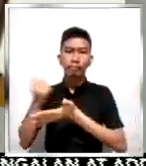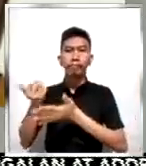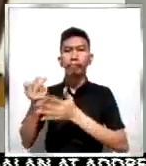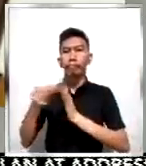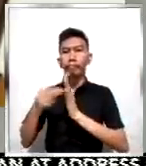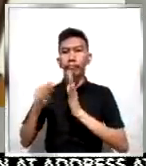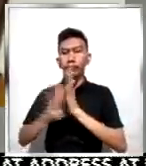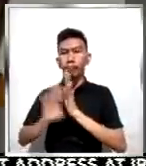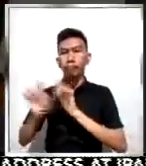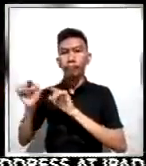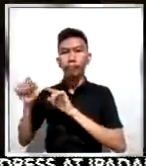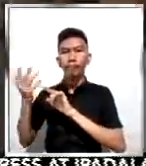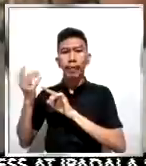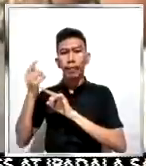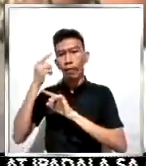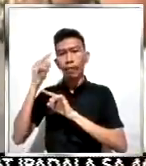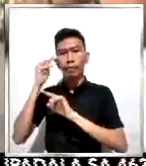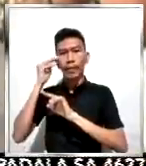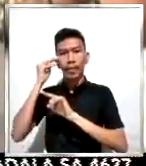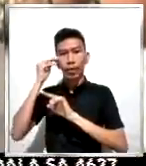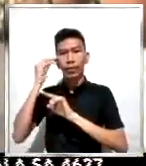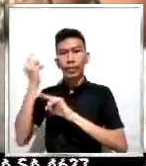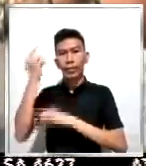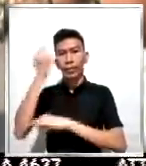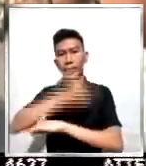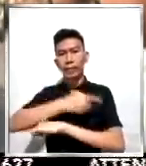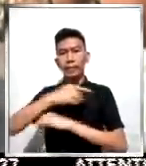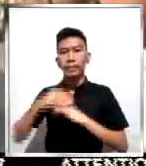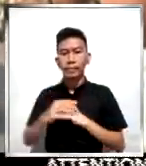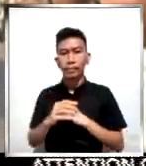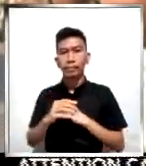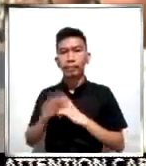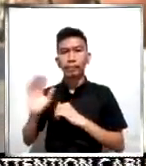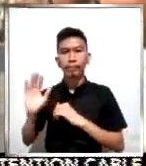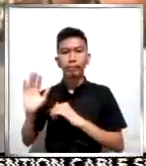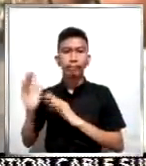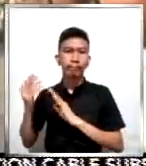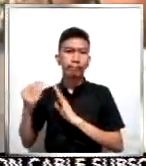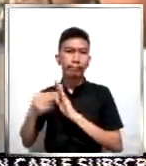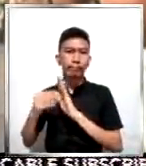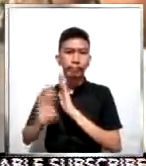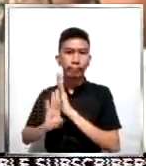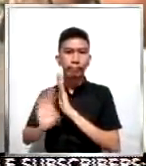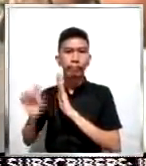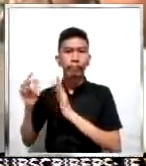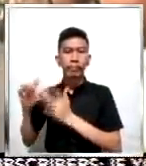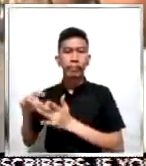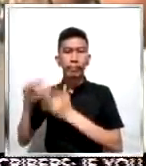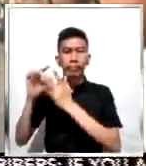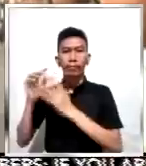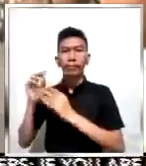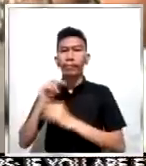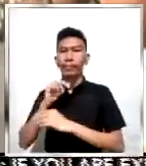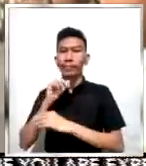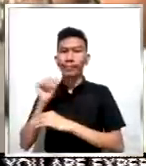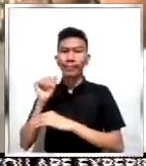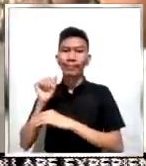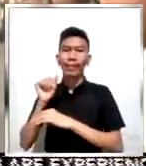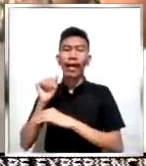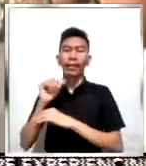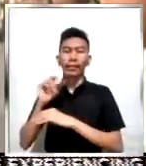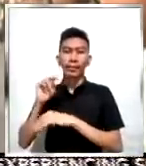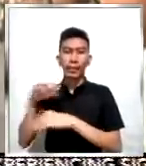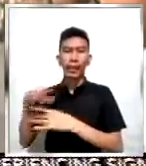Ferdinand Edralin Marcos Day. Sa ilalim ng panukalang batas, idedeklarang special non-working holiday sa Ilocos Norte ang September